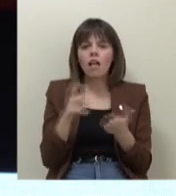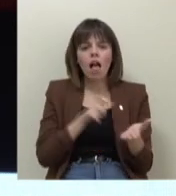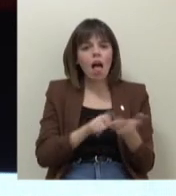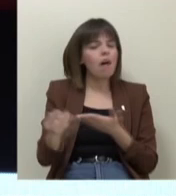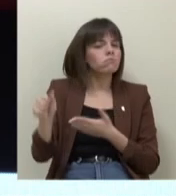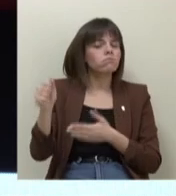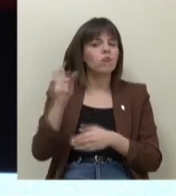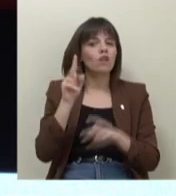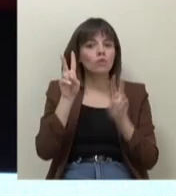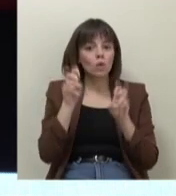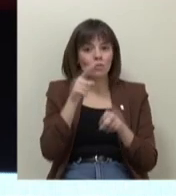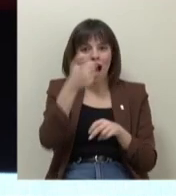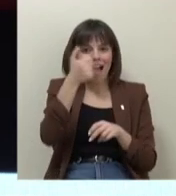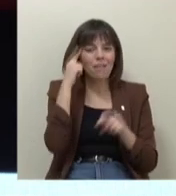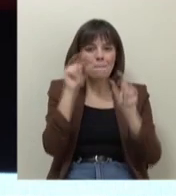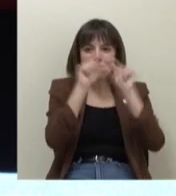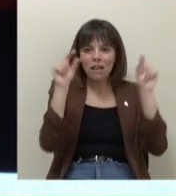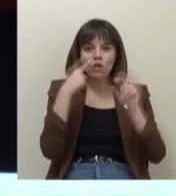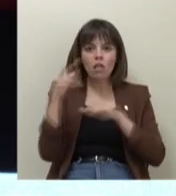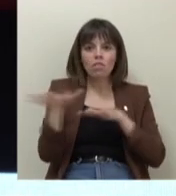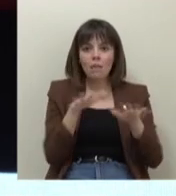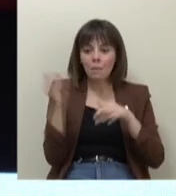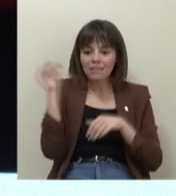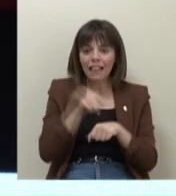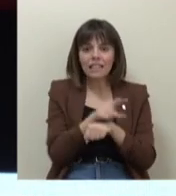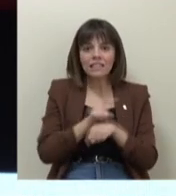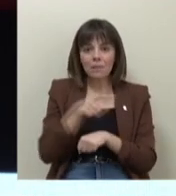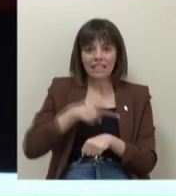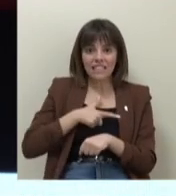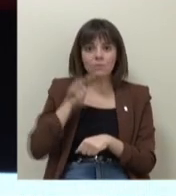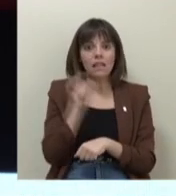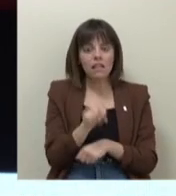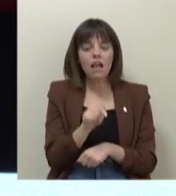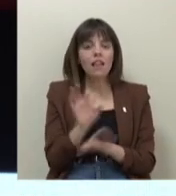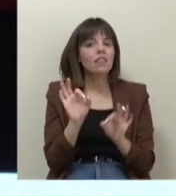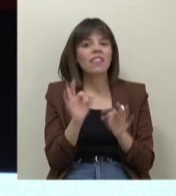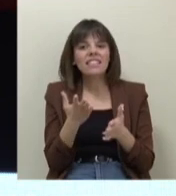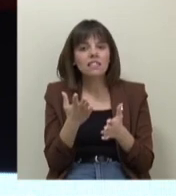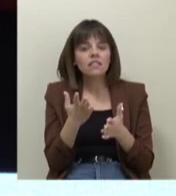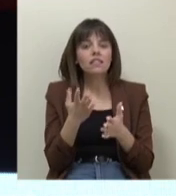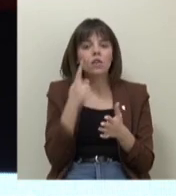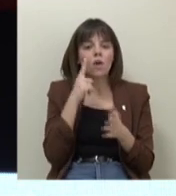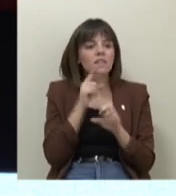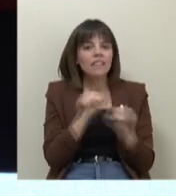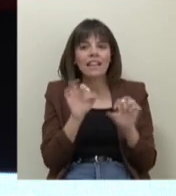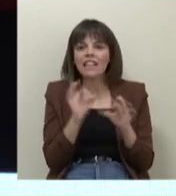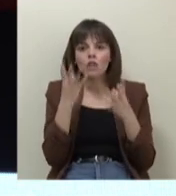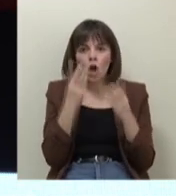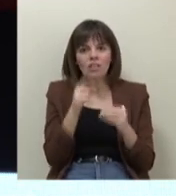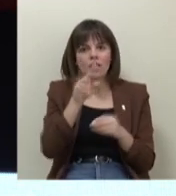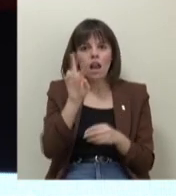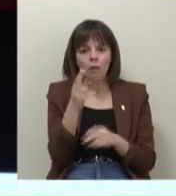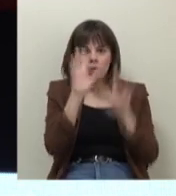her konuda bu altı başlıkta deprem geldiği zaman İzmir'de nasıl, ne kadar zarar görürü